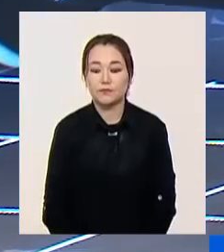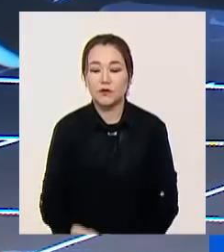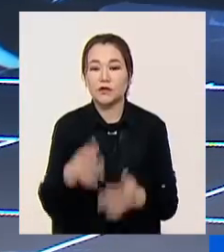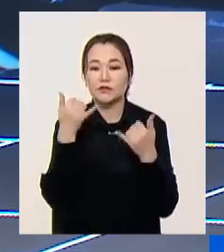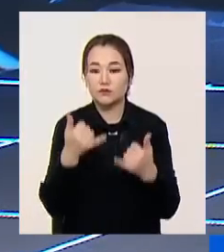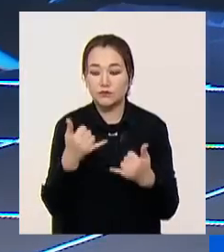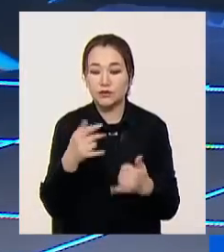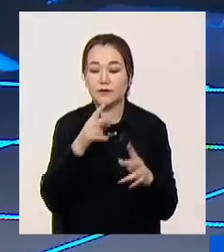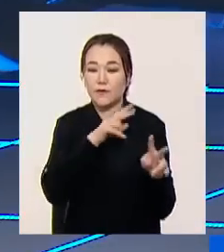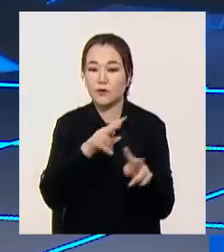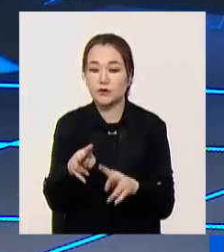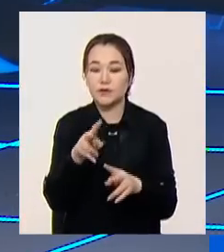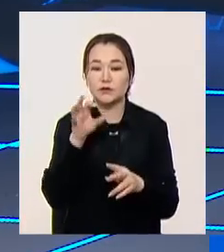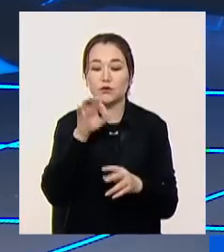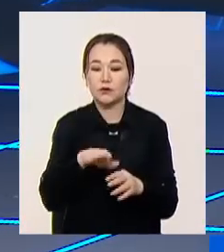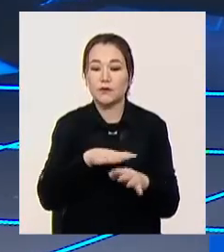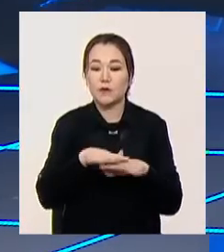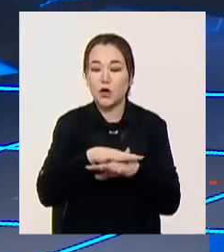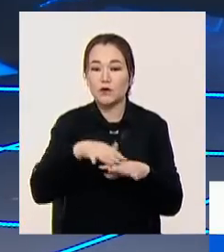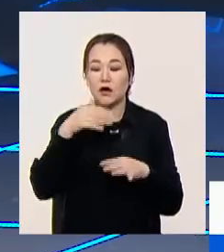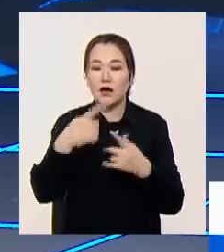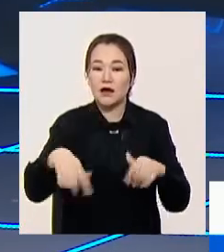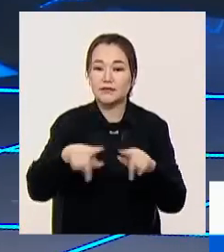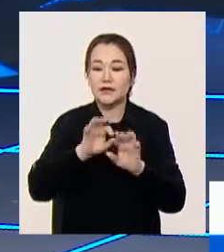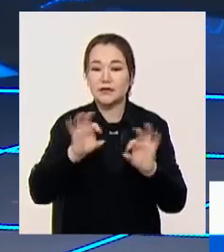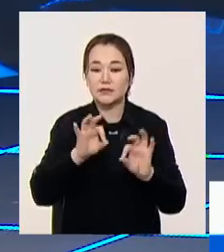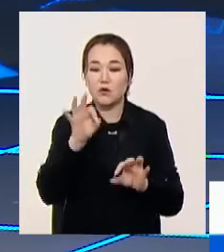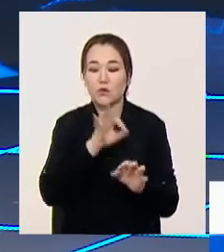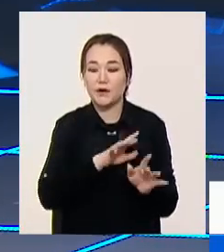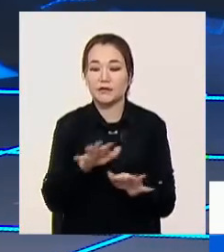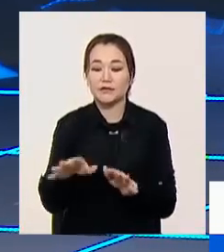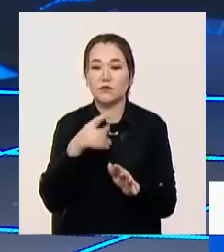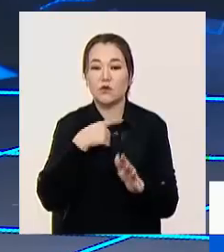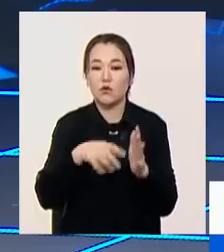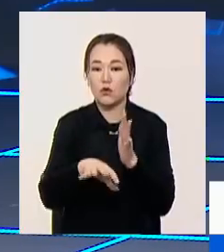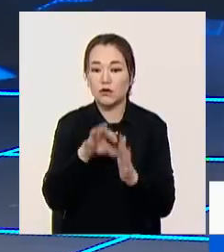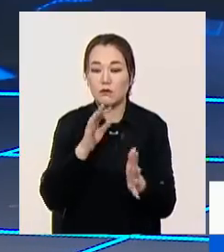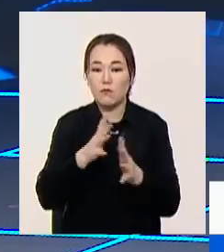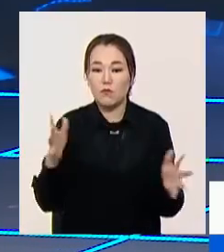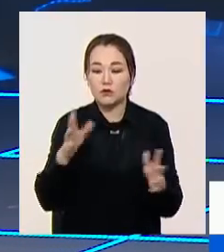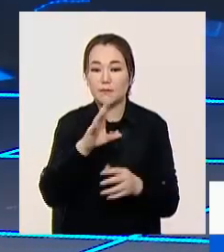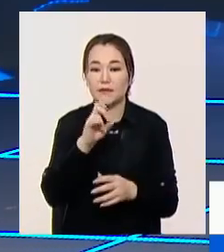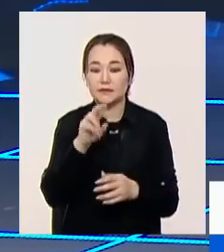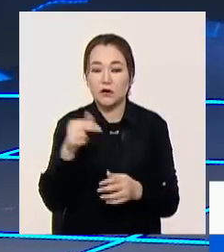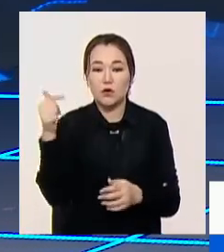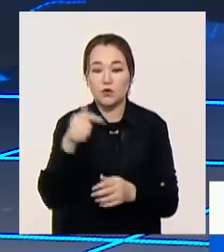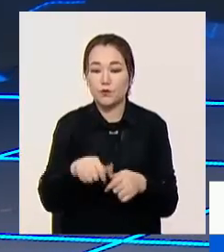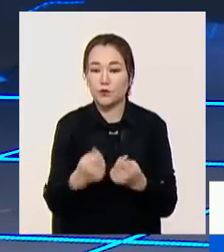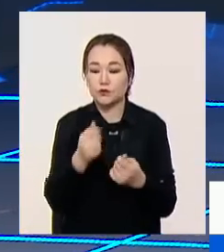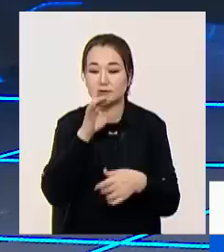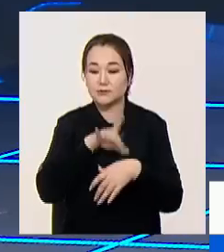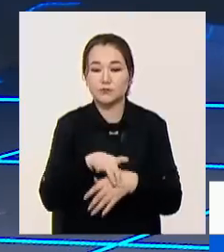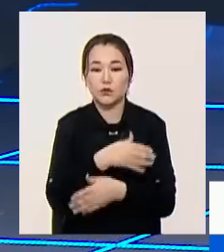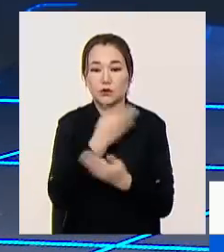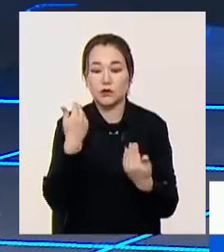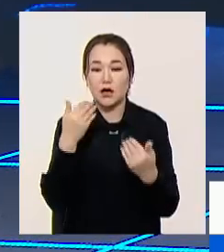И сегодня же наблюдатели от международных организаций рассказали о процессе голосования. Большинство миссий грубых нарушений не зафиксировали.